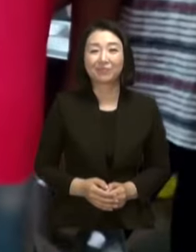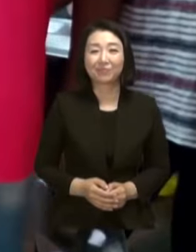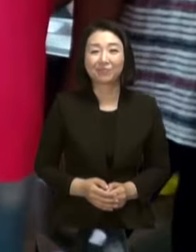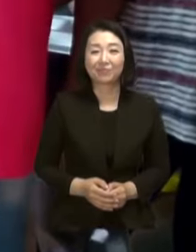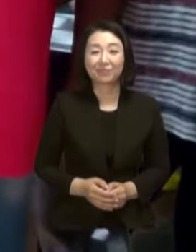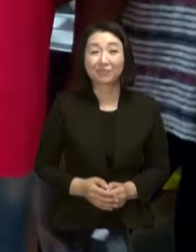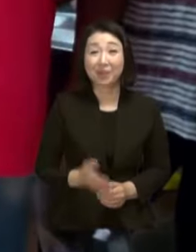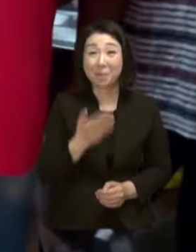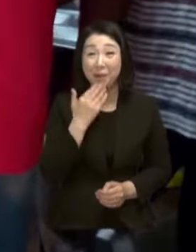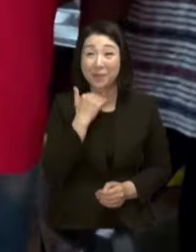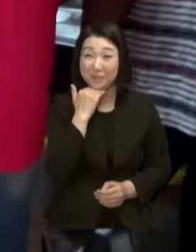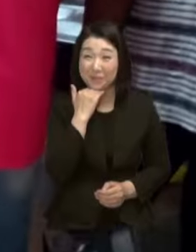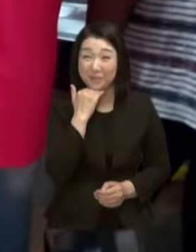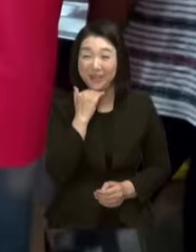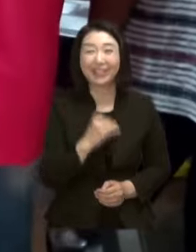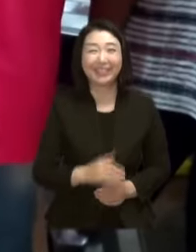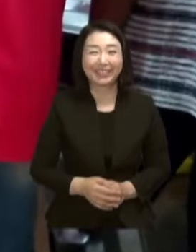기다리던 식사 시간.